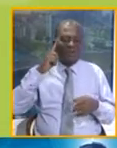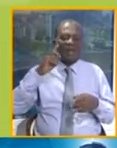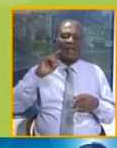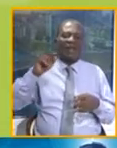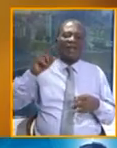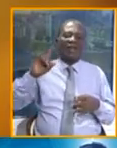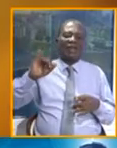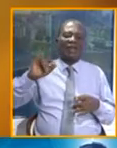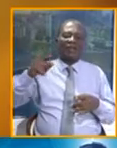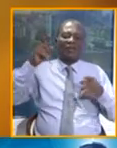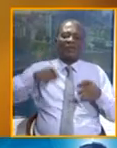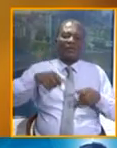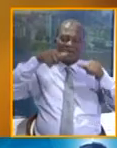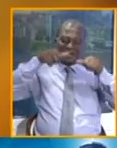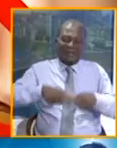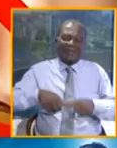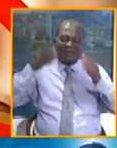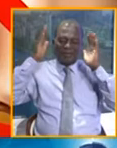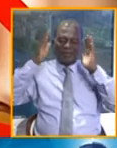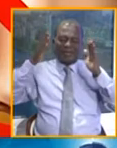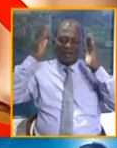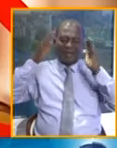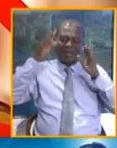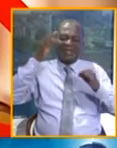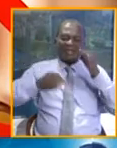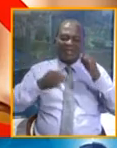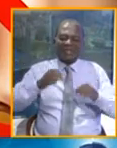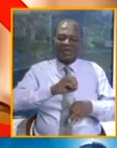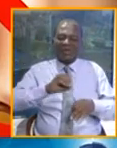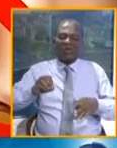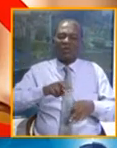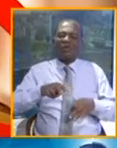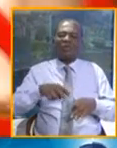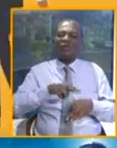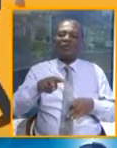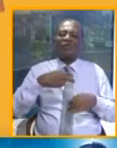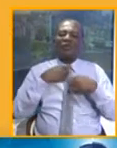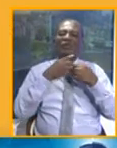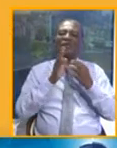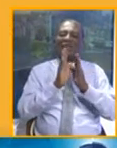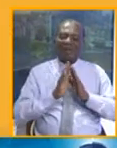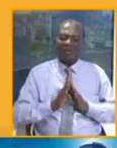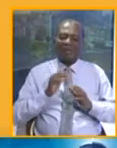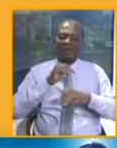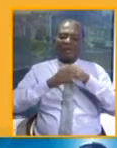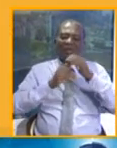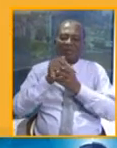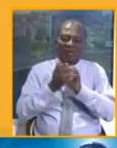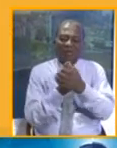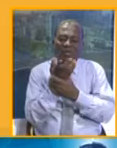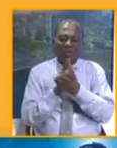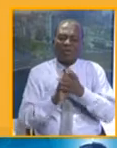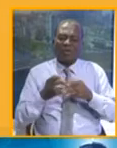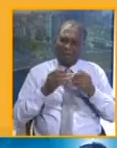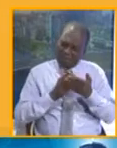guéries. 271 personnes sont décédées du coronavirus. Il reste encore 284 cas actifs et à cette